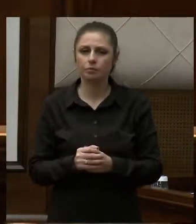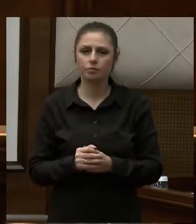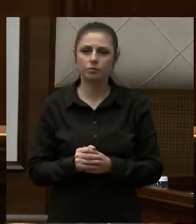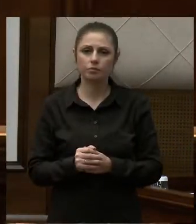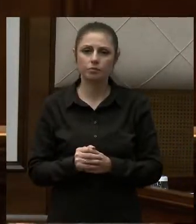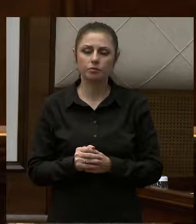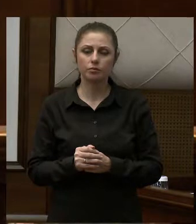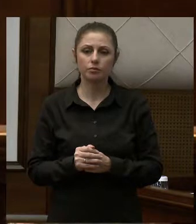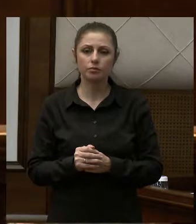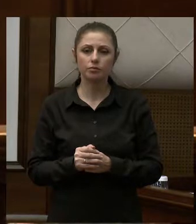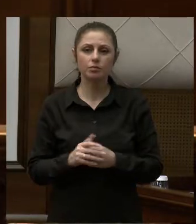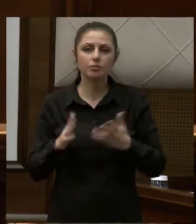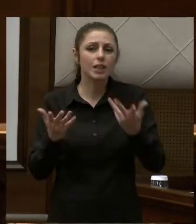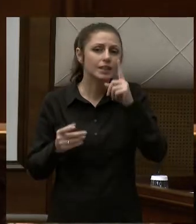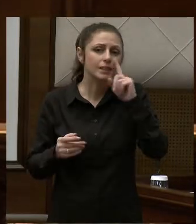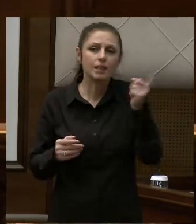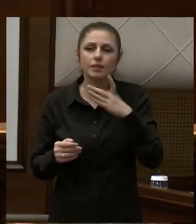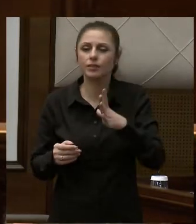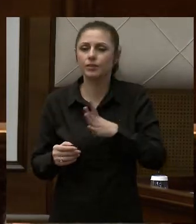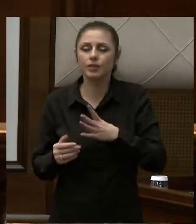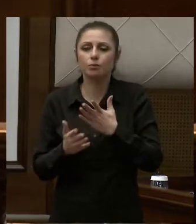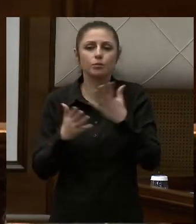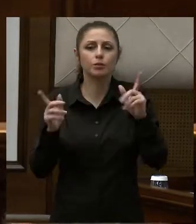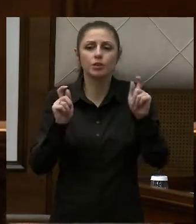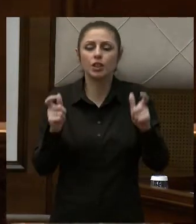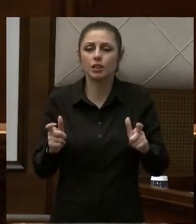okuyorlar. Ya ne işiniz var kardeşim ey büyük şehir?